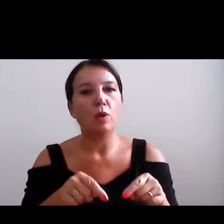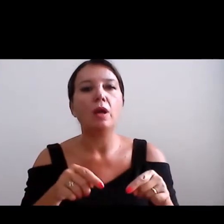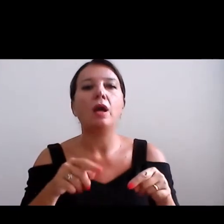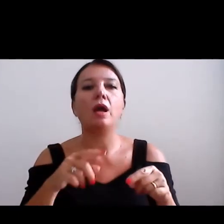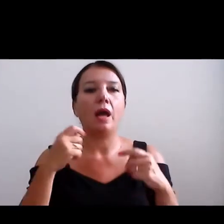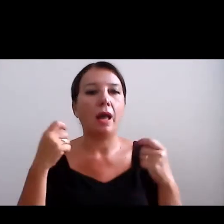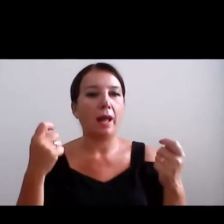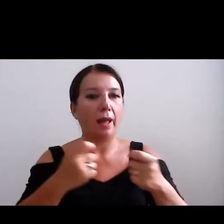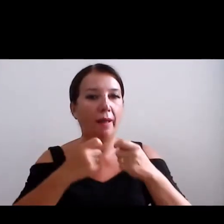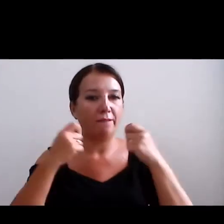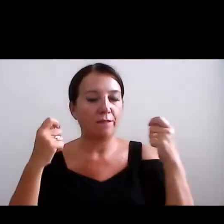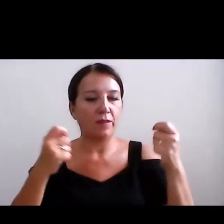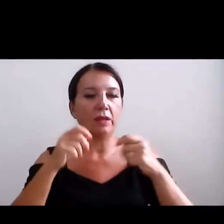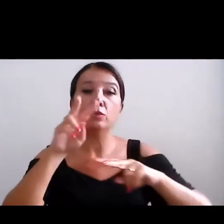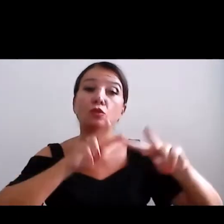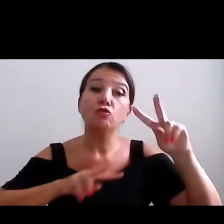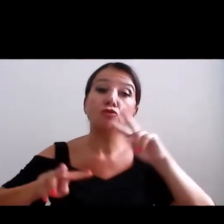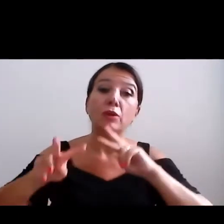evento.